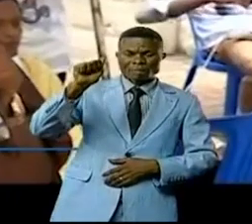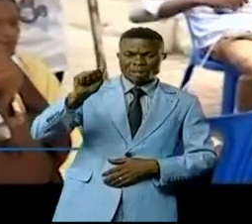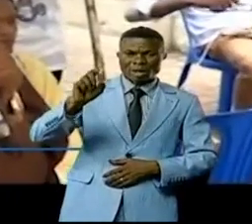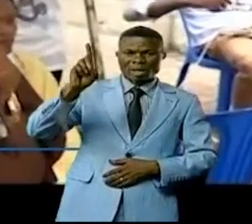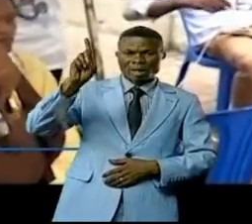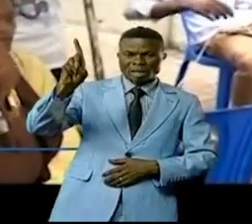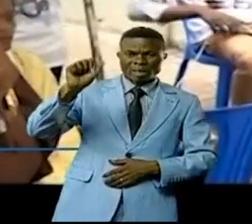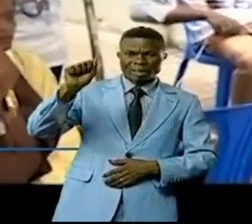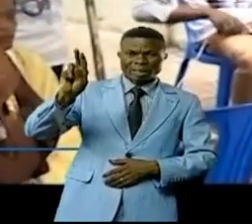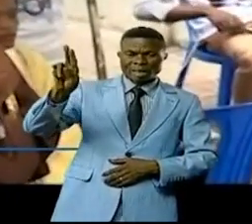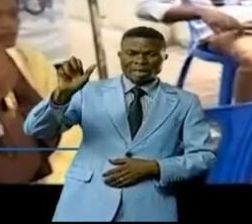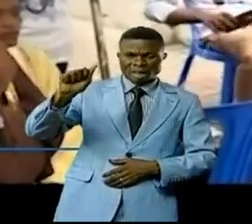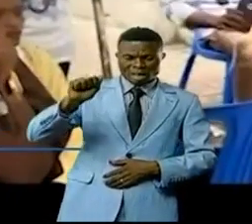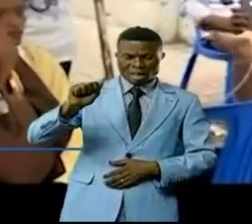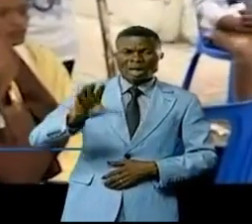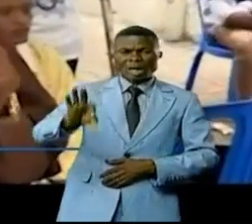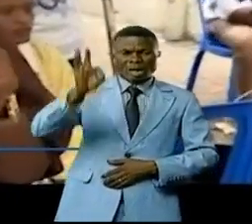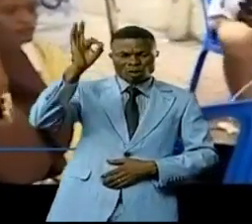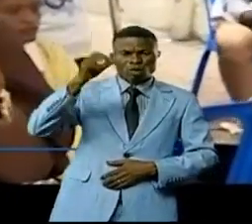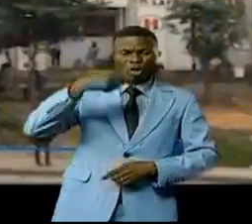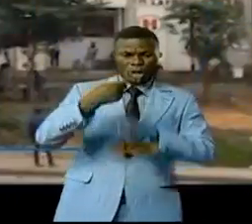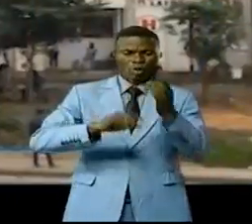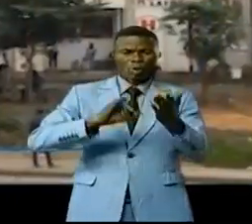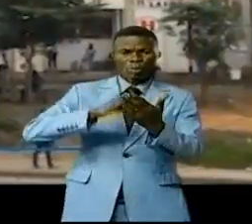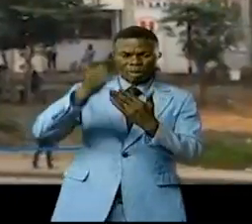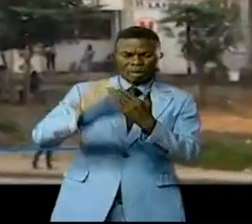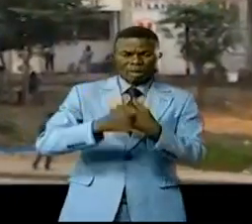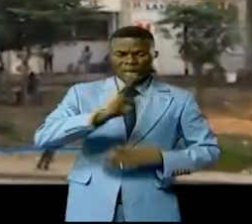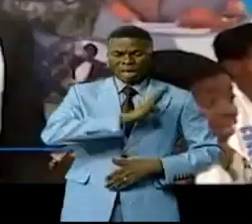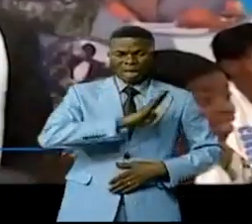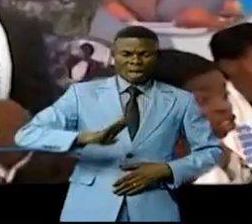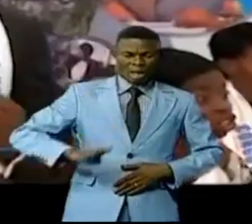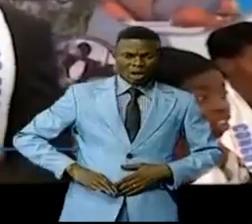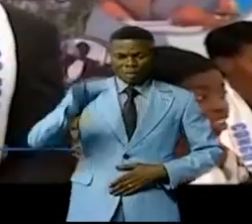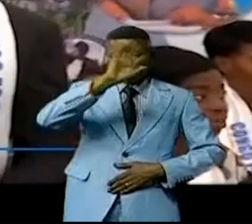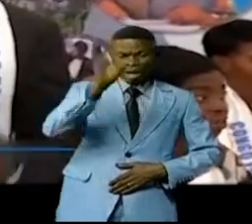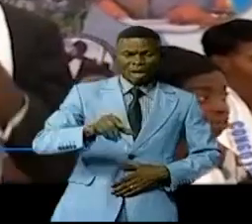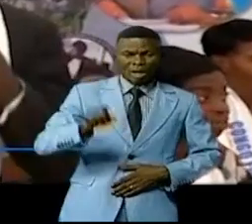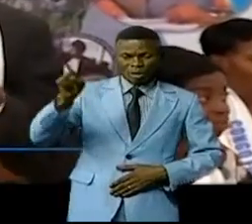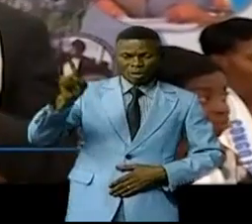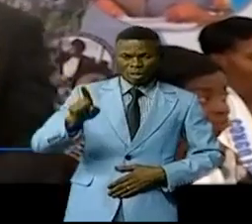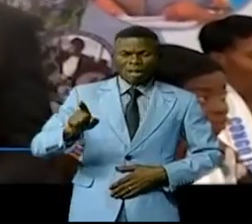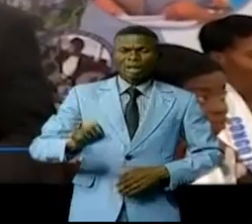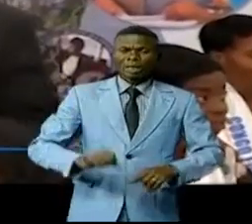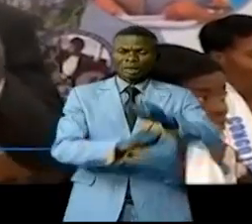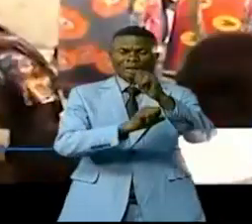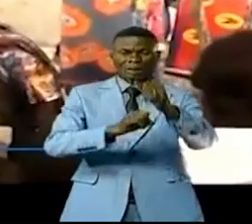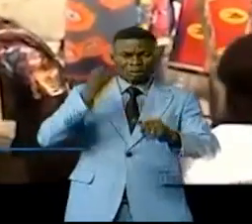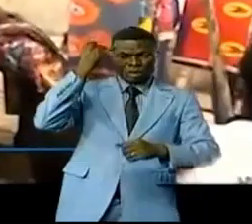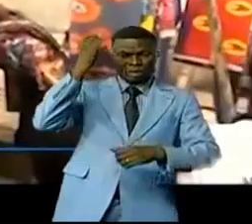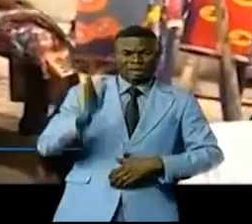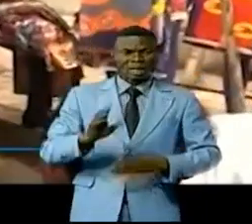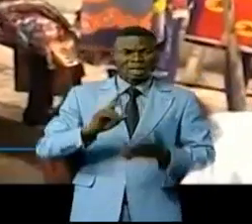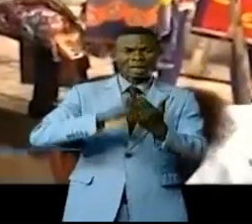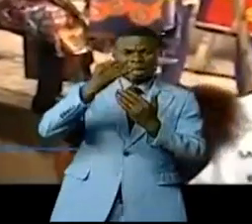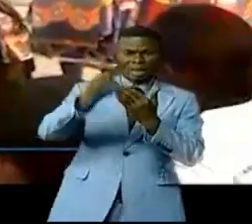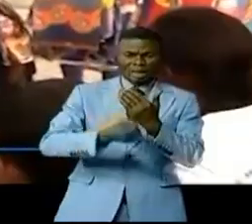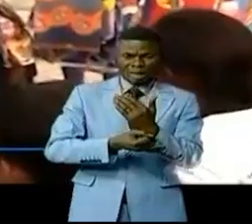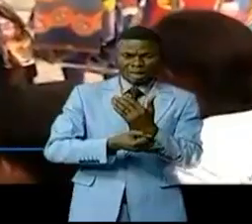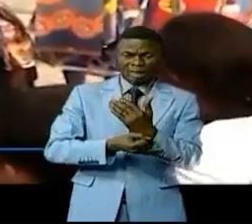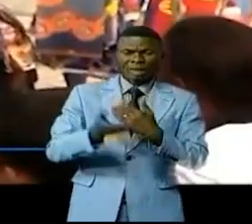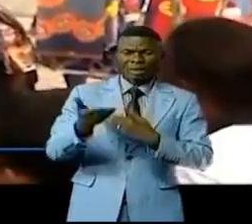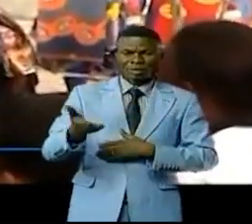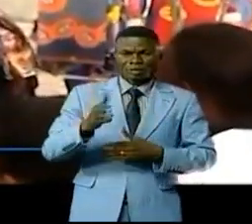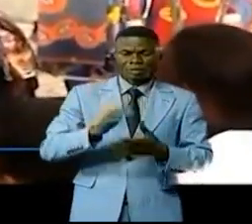choisi pour lancer ces projets par les bourgmestres de la commune d'Engeliema, qu'accompagnait l'initiatrice de ces projets, Sephora